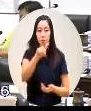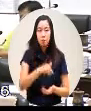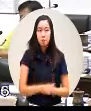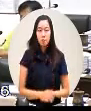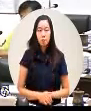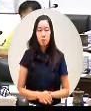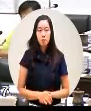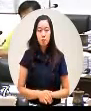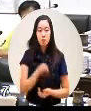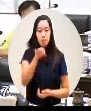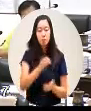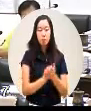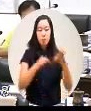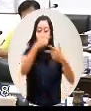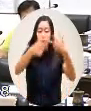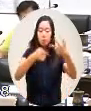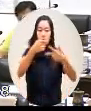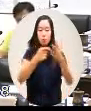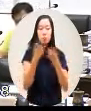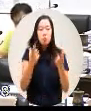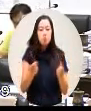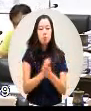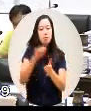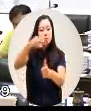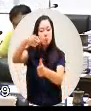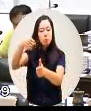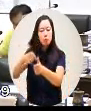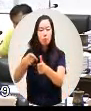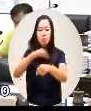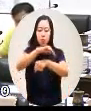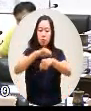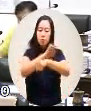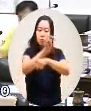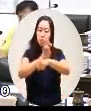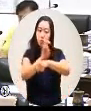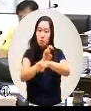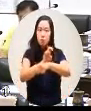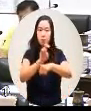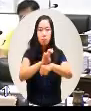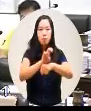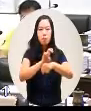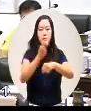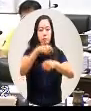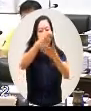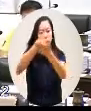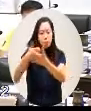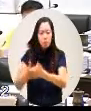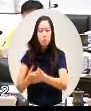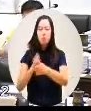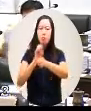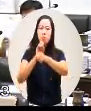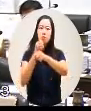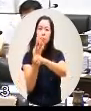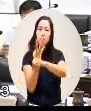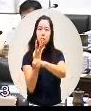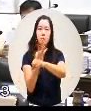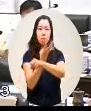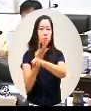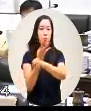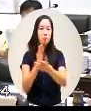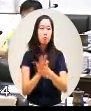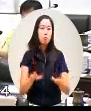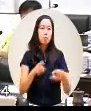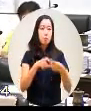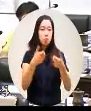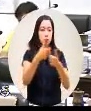是一周。上本来要上课20小时了，起码变4个小时。在工会里